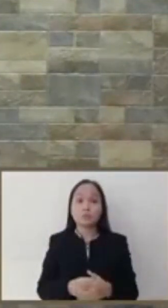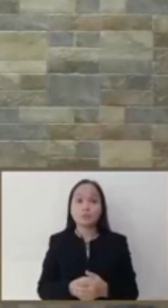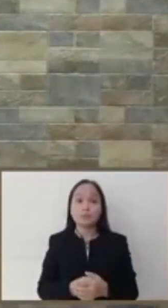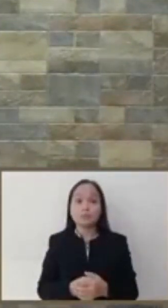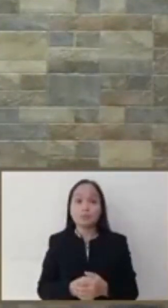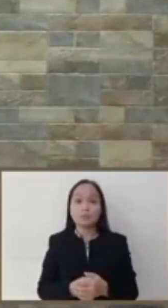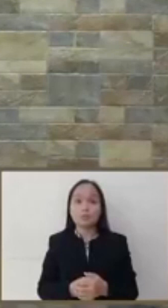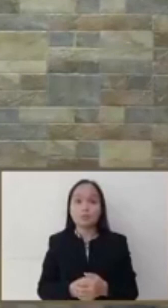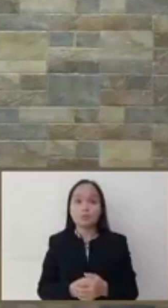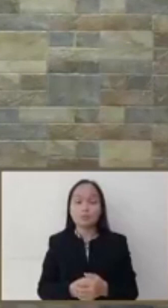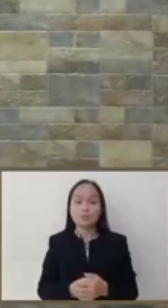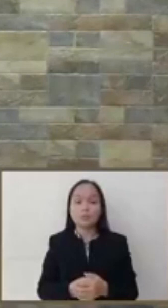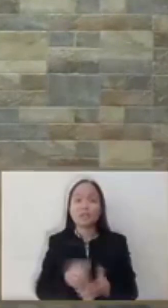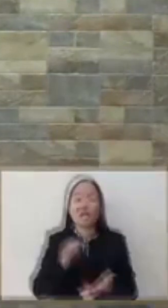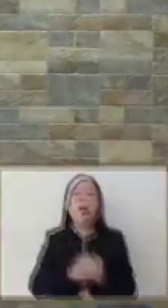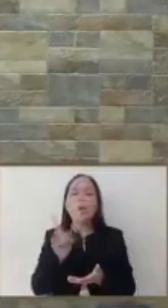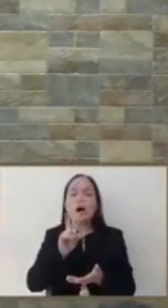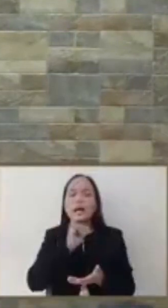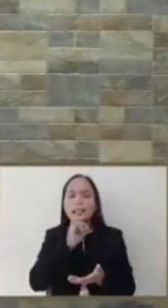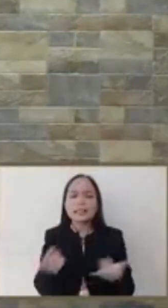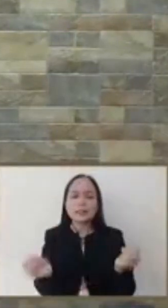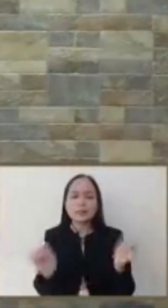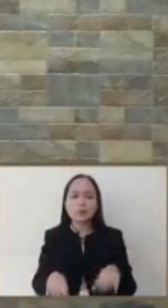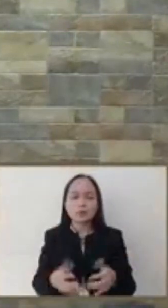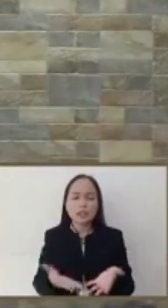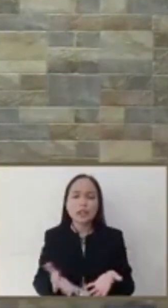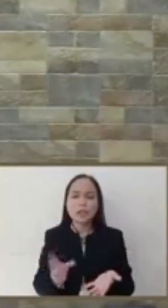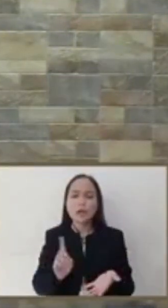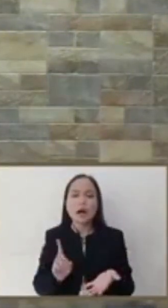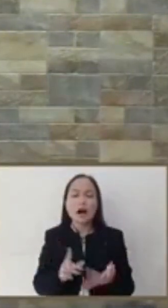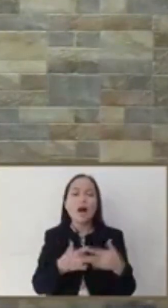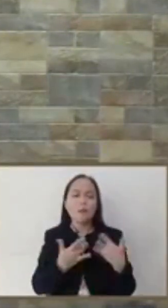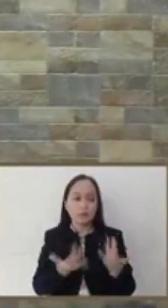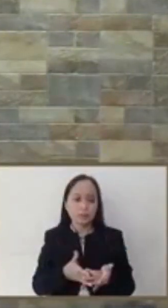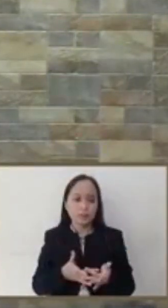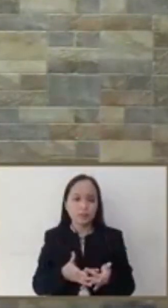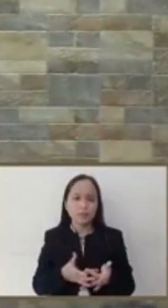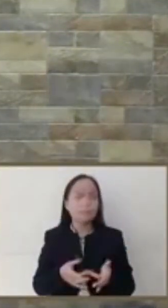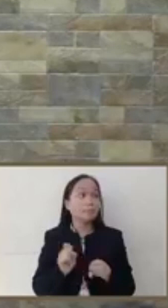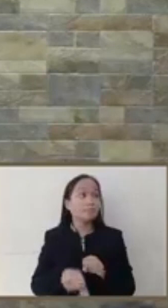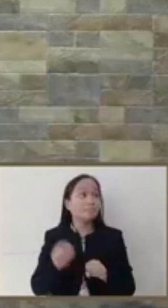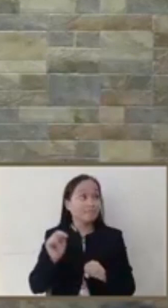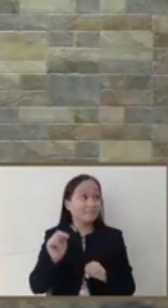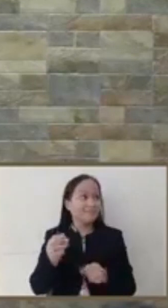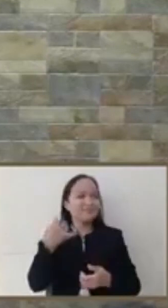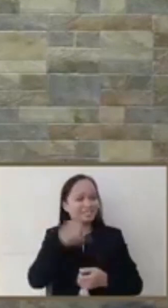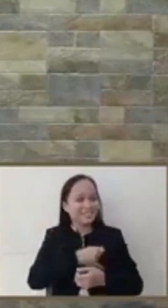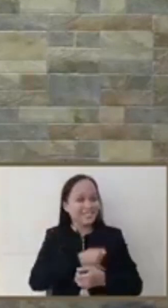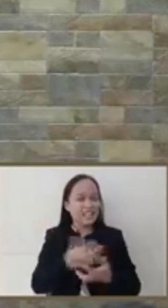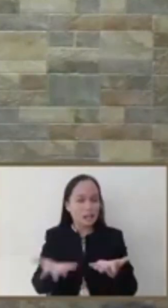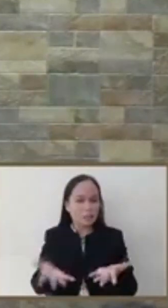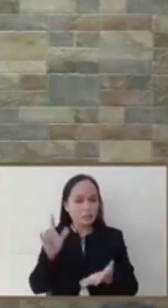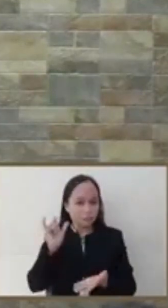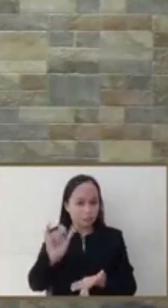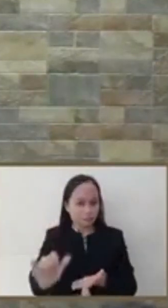is the heart. Kaya sinasabi ko po sa inyo ngayon, we should learn to invest in eternity.